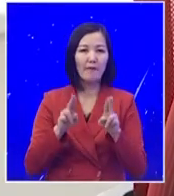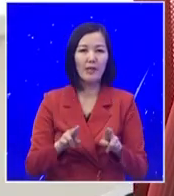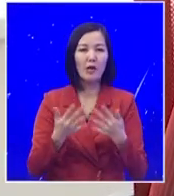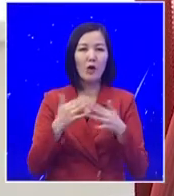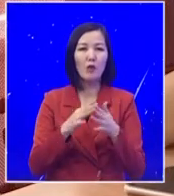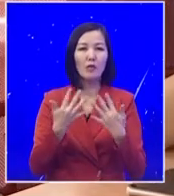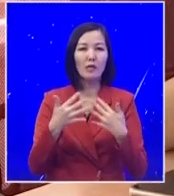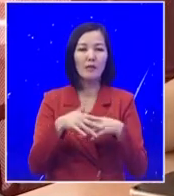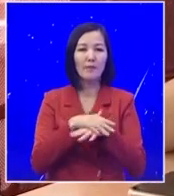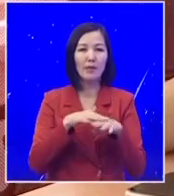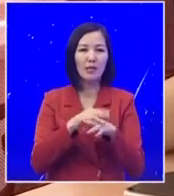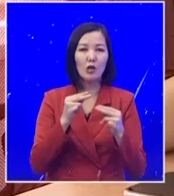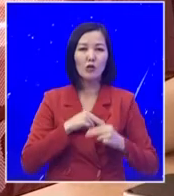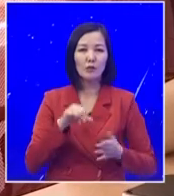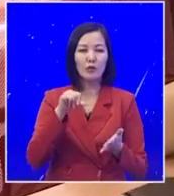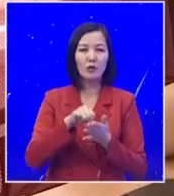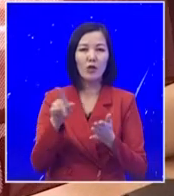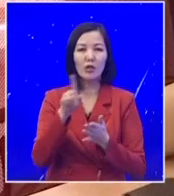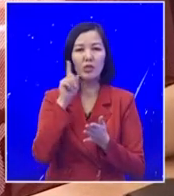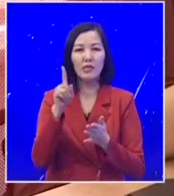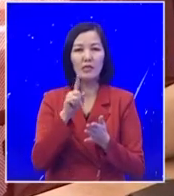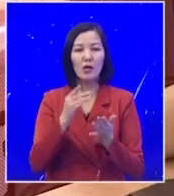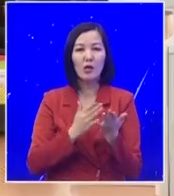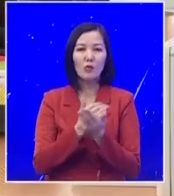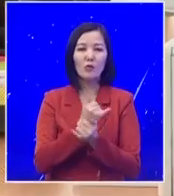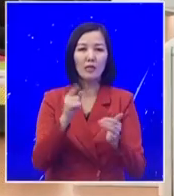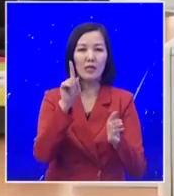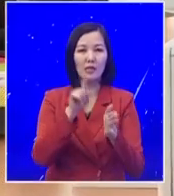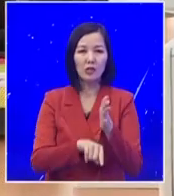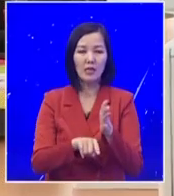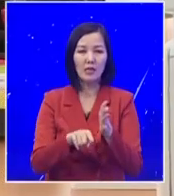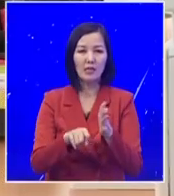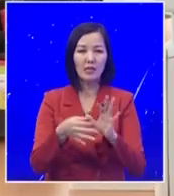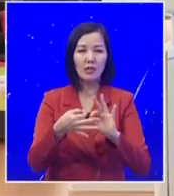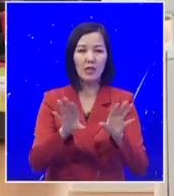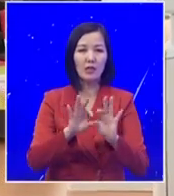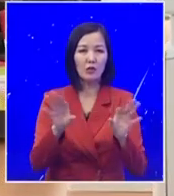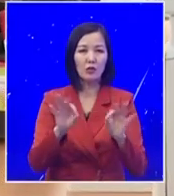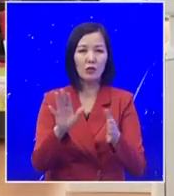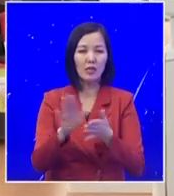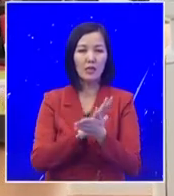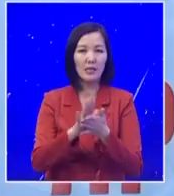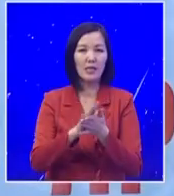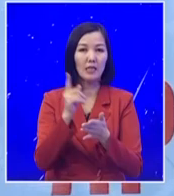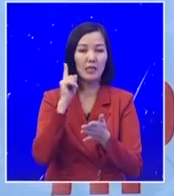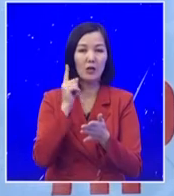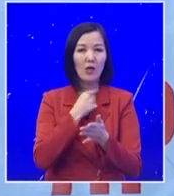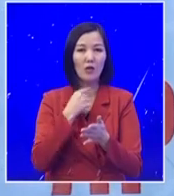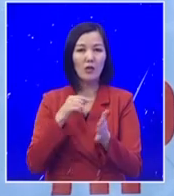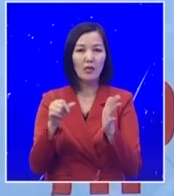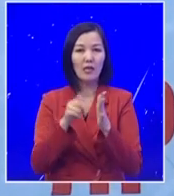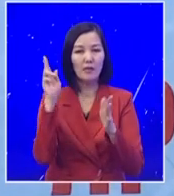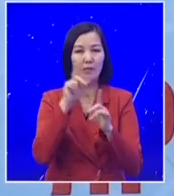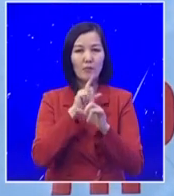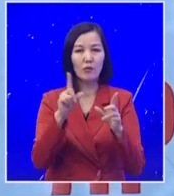мен ауылдық елді мекендерге жұмысқа тұрған жас мамандарға көрсетілетін жеңілдіктерге тоқталды. Тегін кеңесті тыңдауға Талдықорғанның 6